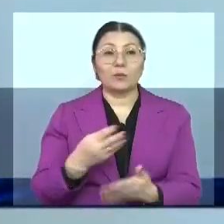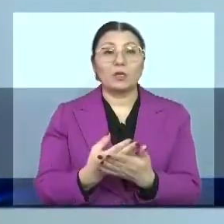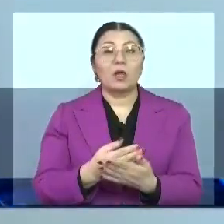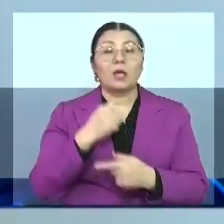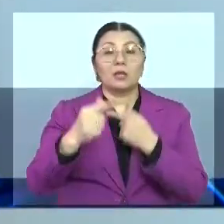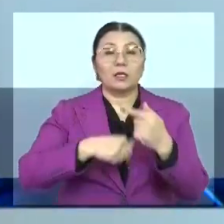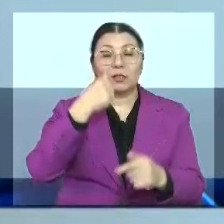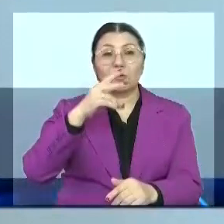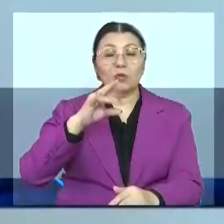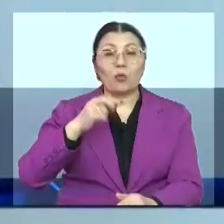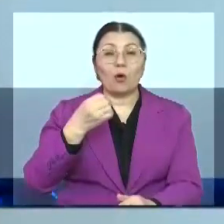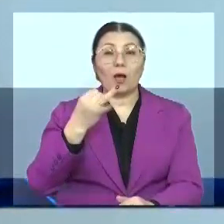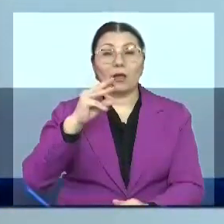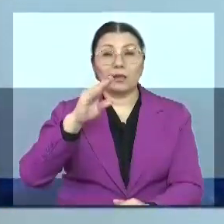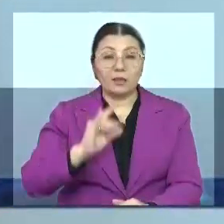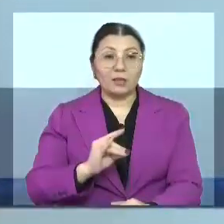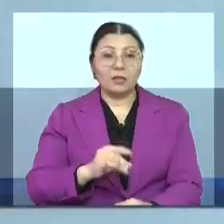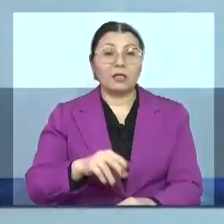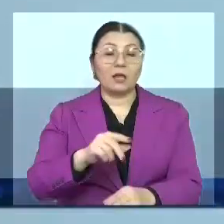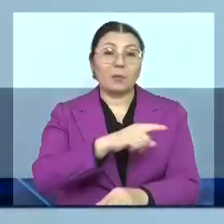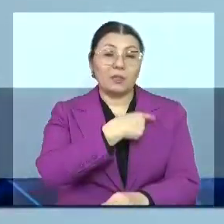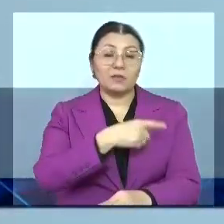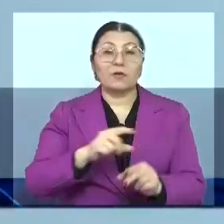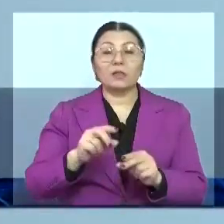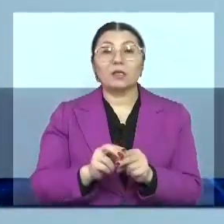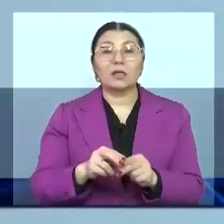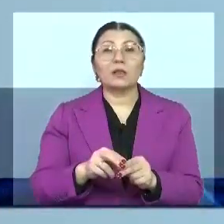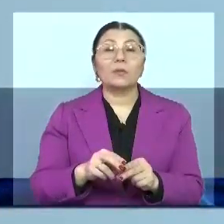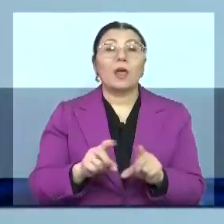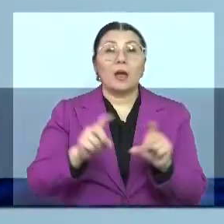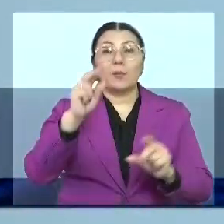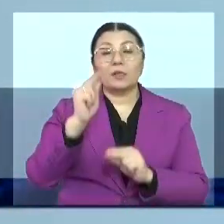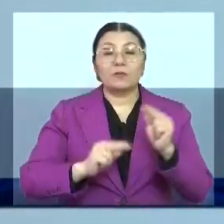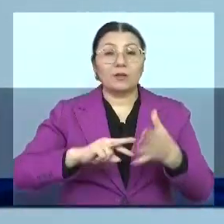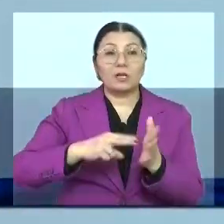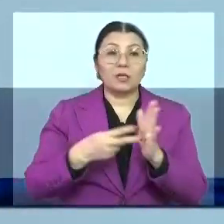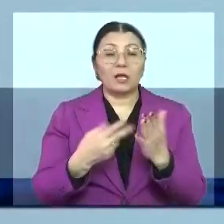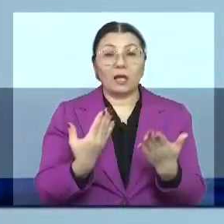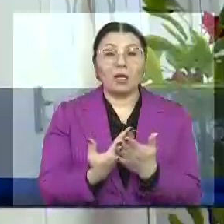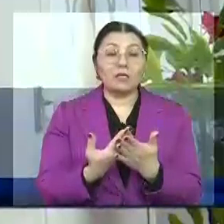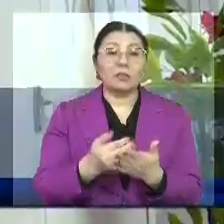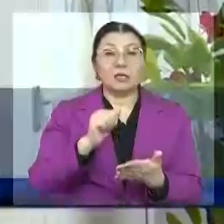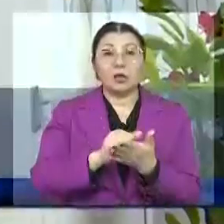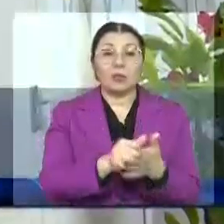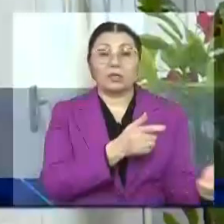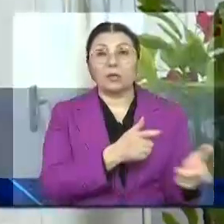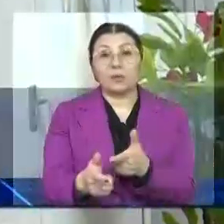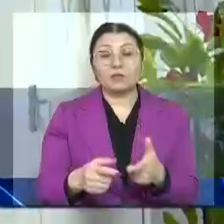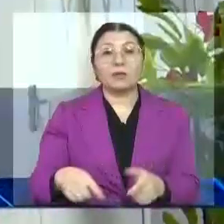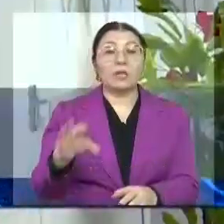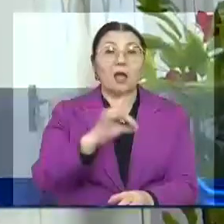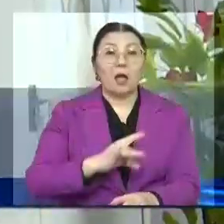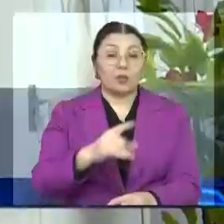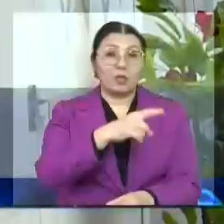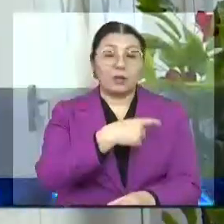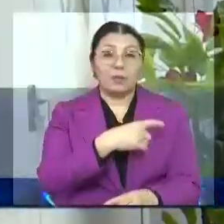келер жылы Ноғайты елді мекенінде фельдшерлік, акушерлік пункт салу жоспарда. Қазір жоба мемлекеттік сараптама деңгейінде. Ауданның медицина